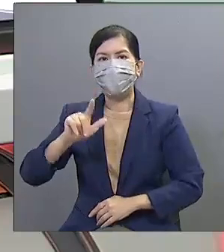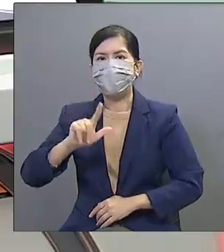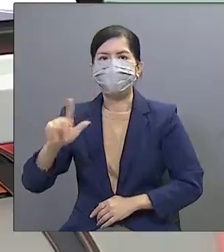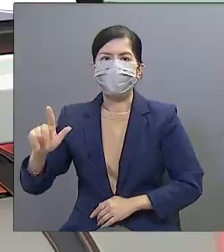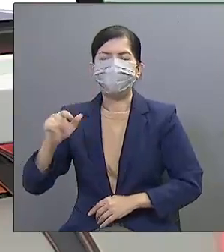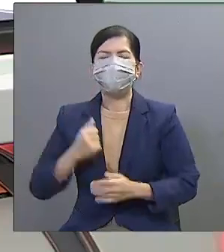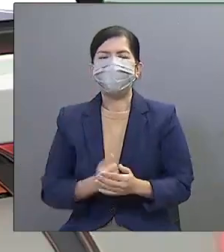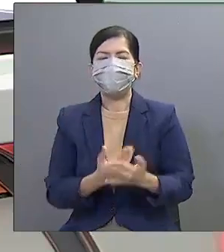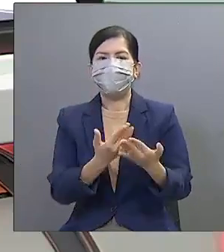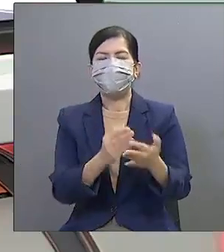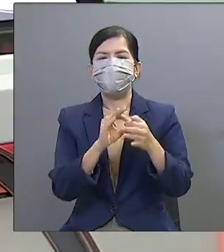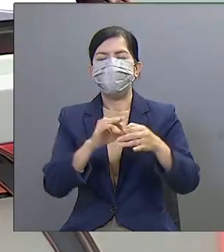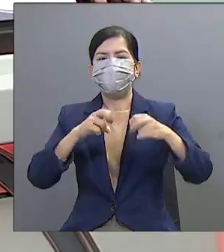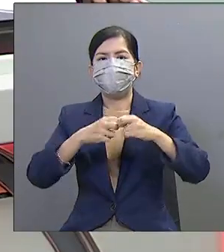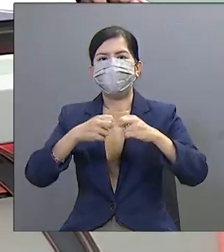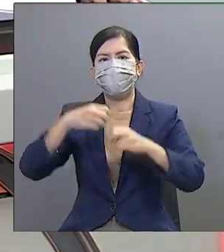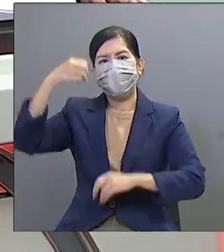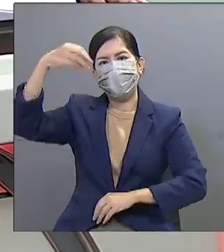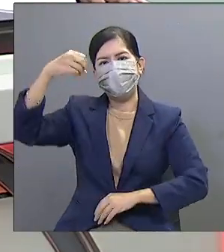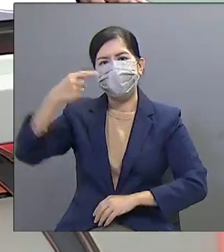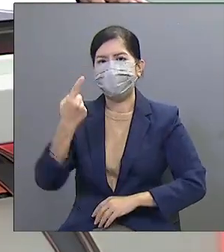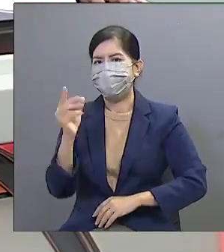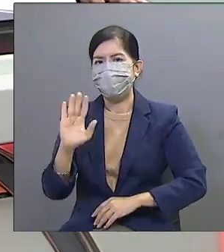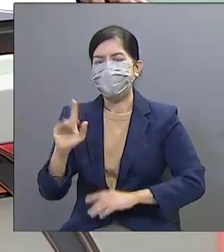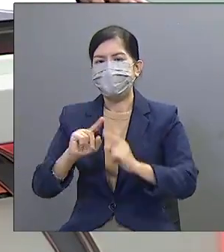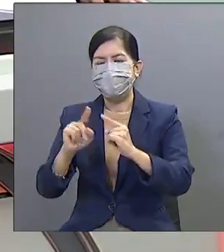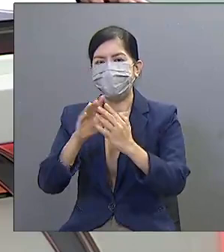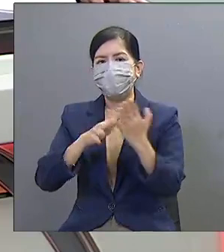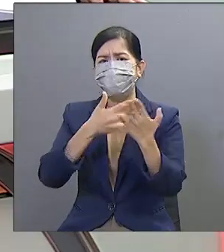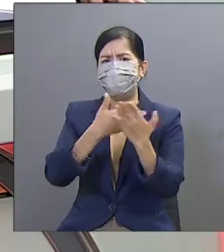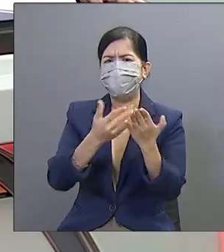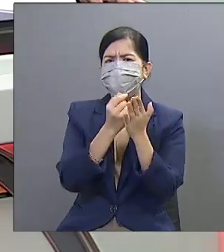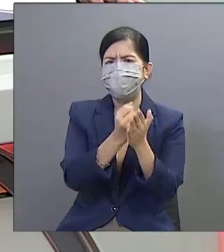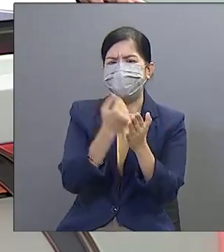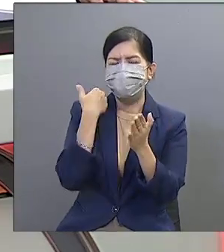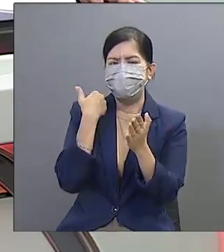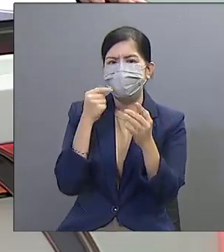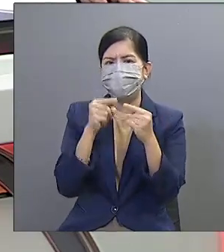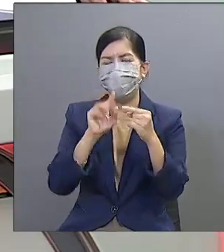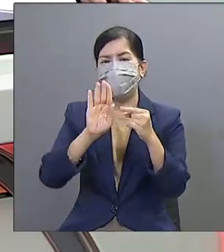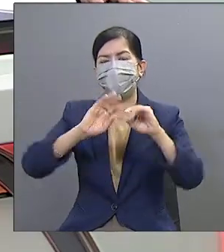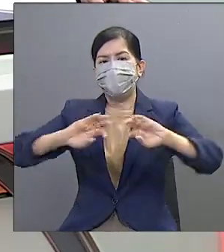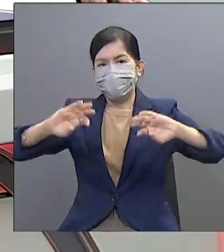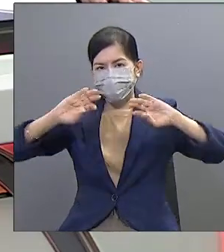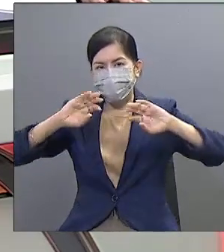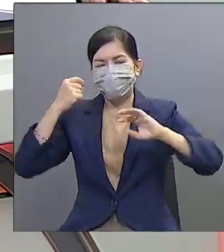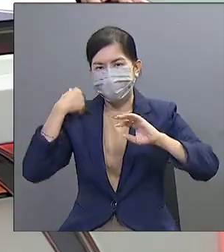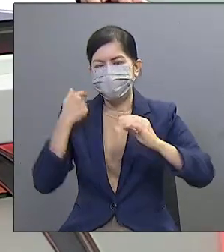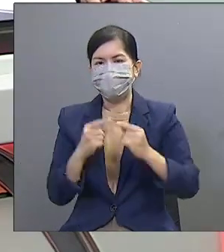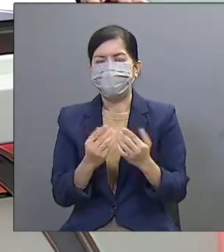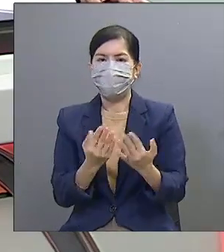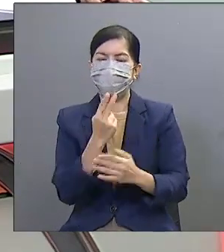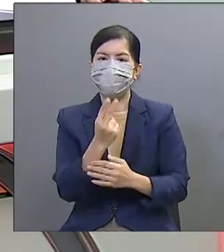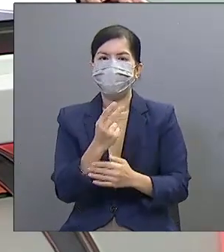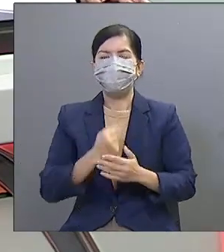คงไม่ใช่แค่เรื่องของค่าไฟเท่านั้นนะคะที่รอคอยเรื่องของมาตรการช่วยเหลือเยียวยาอาจจะเคาะออกมาแล้วแต่ว่าอีกส่วนหนึ่งที่ก็ยังต้องติดตามราค